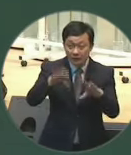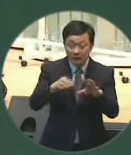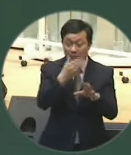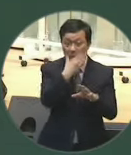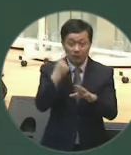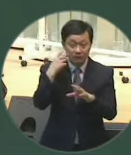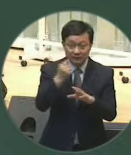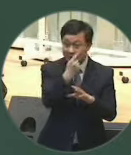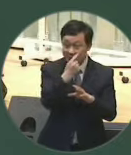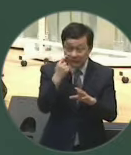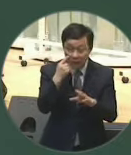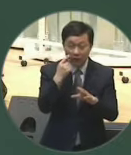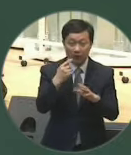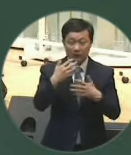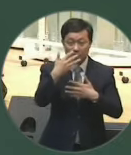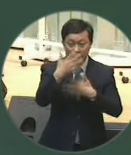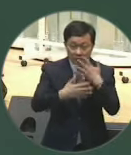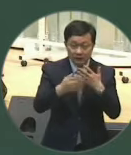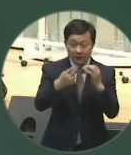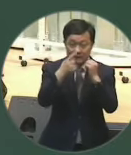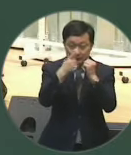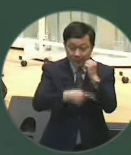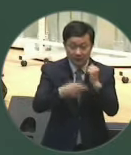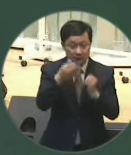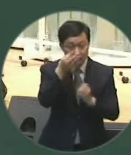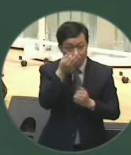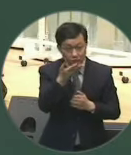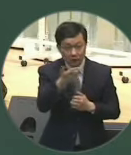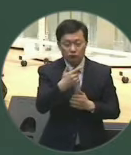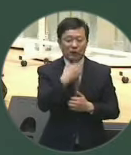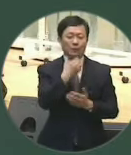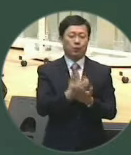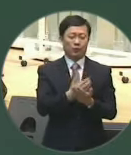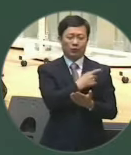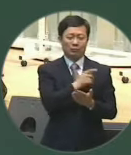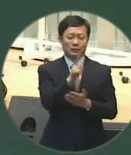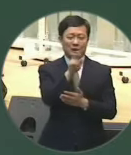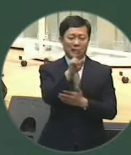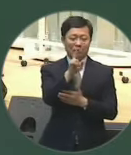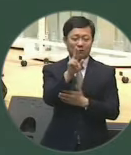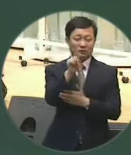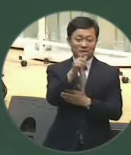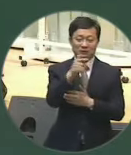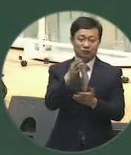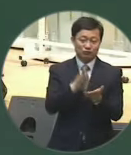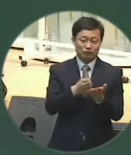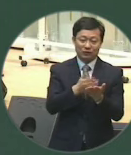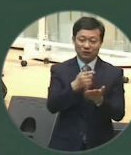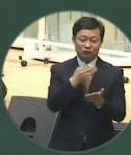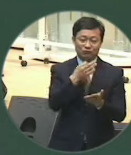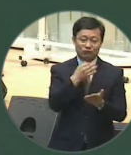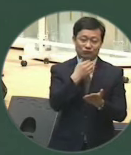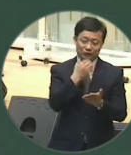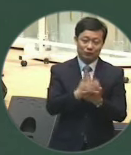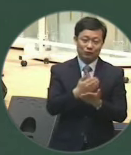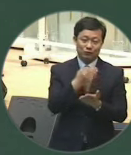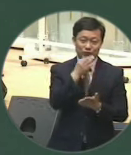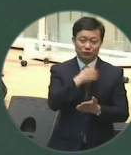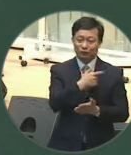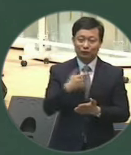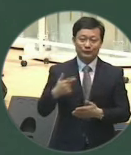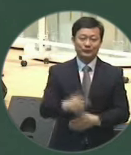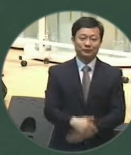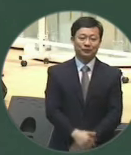사람들 그 얘기가 실려야 돼요. I'm very thankful for the RTC TV because they're sharing stories about people who are really